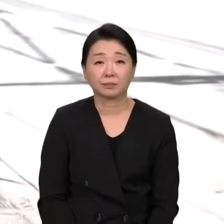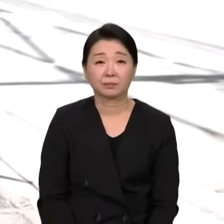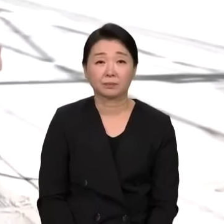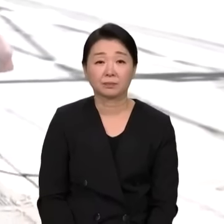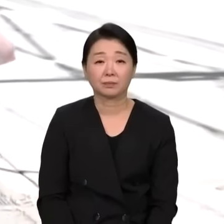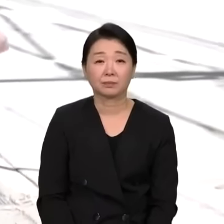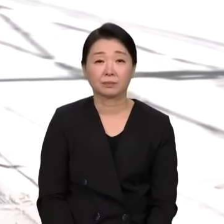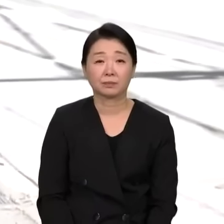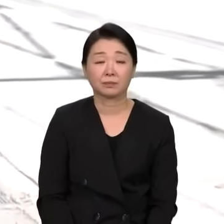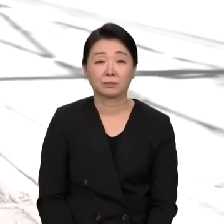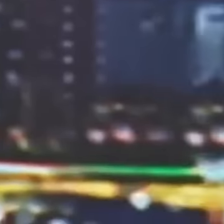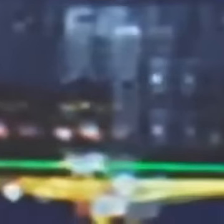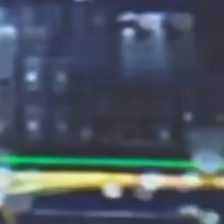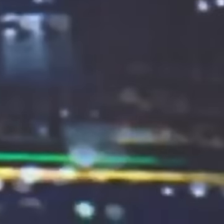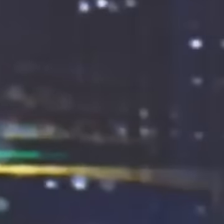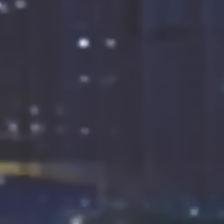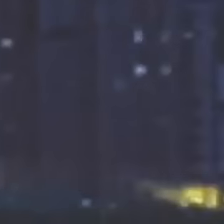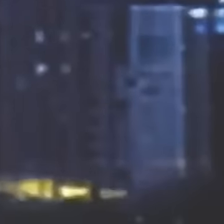정원석입니다.